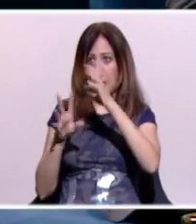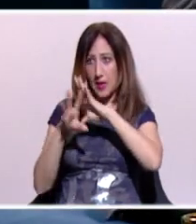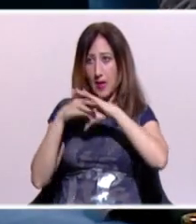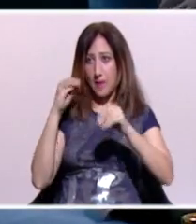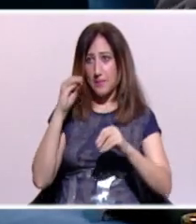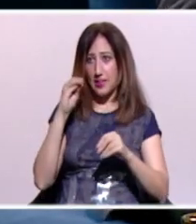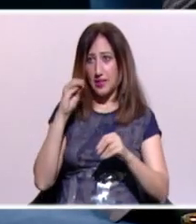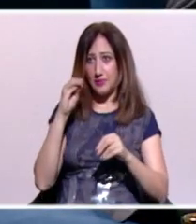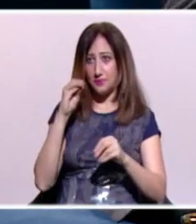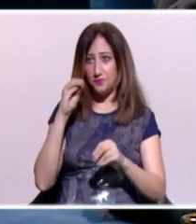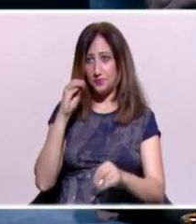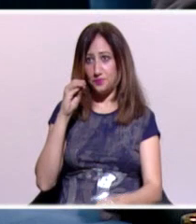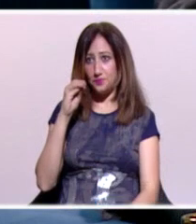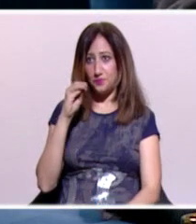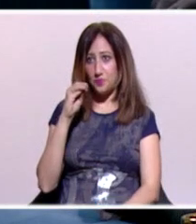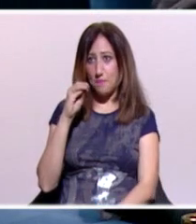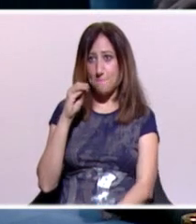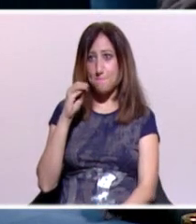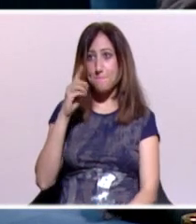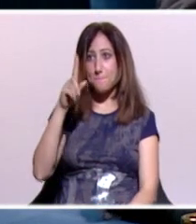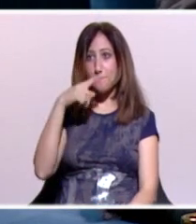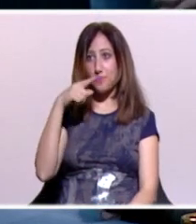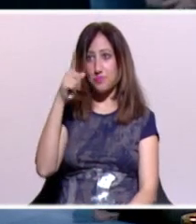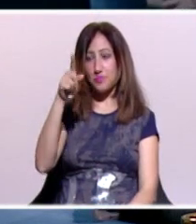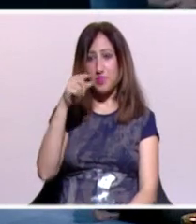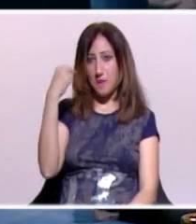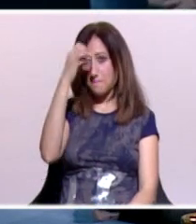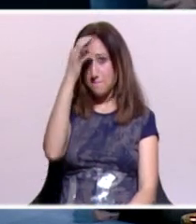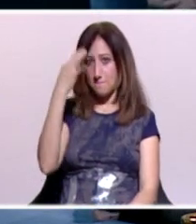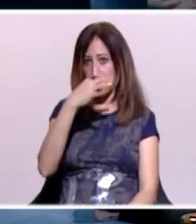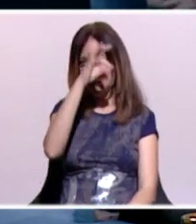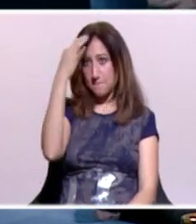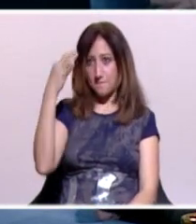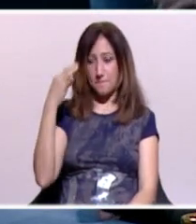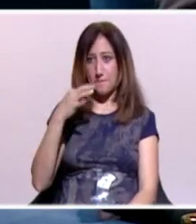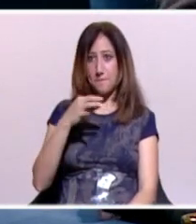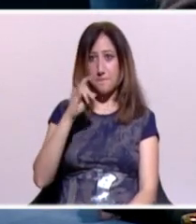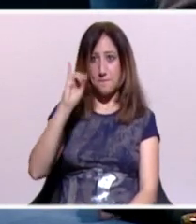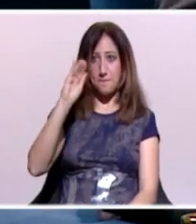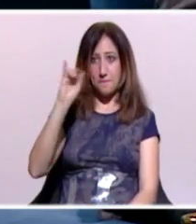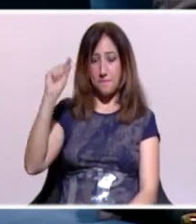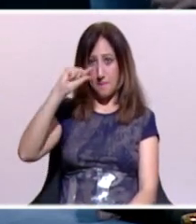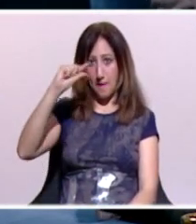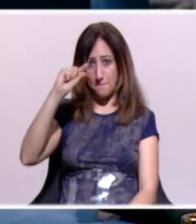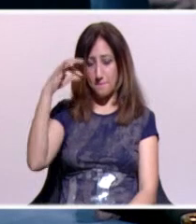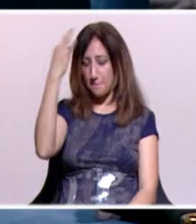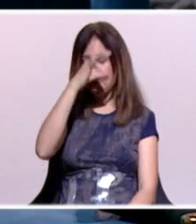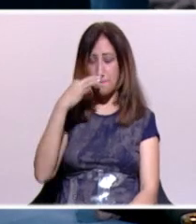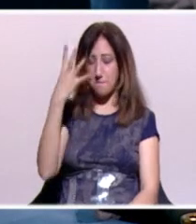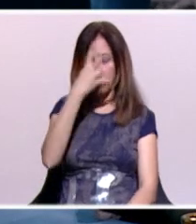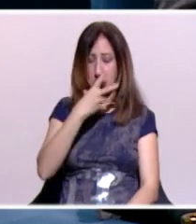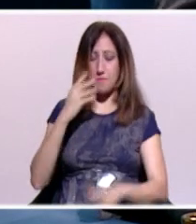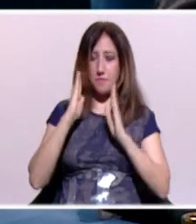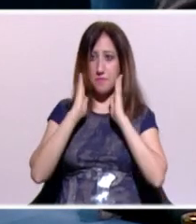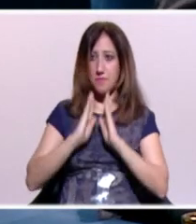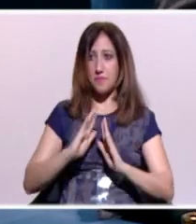اللي هو ده كتير، ده ناس كتير. الماكير العظيم الرائع الاستاذ محمد عبد الحميد، الستايلي طبعا طبعا،